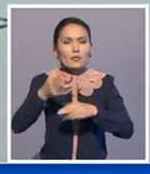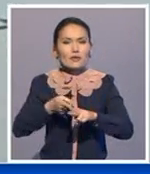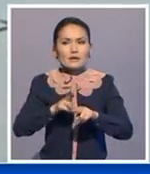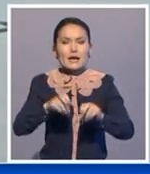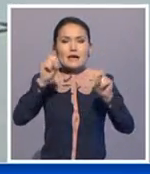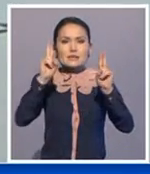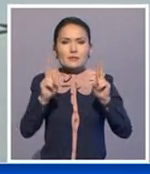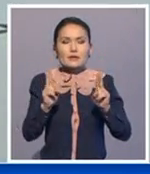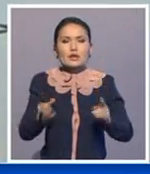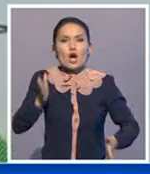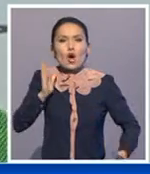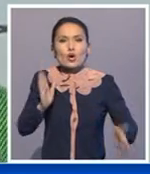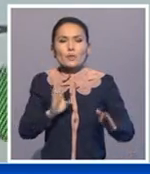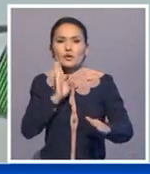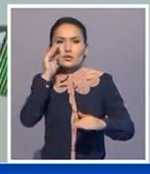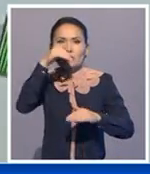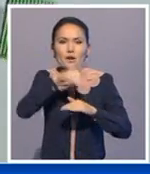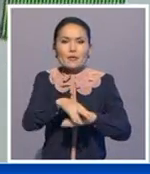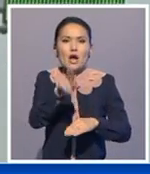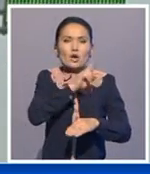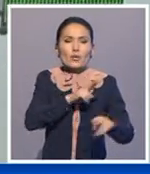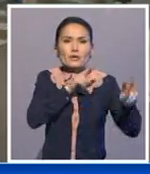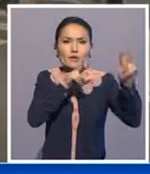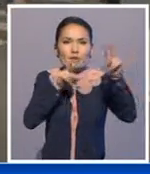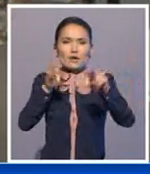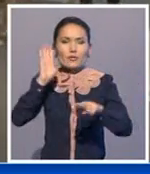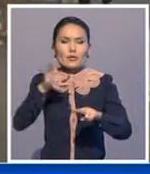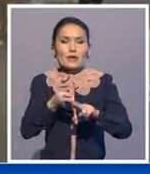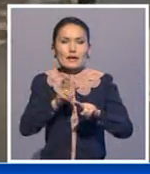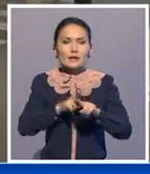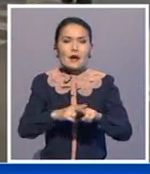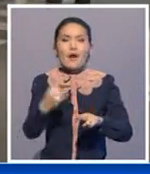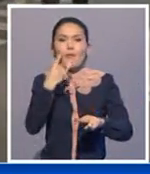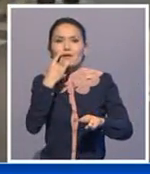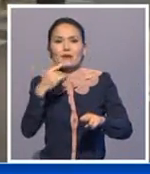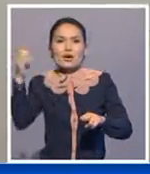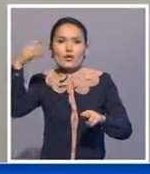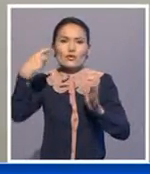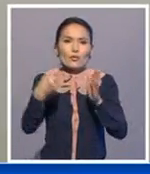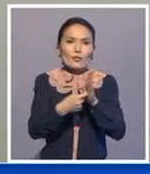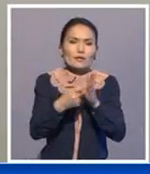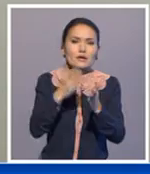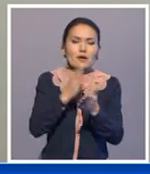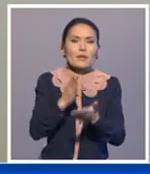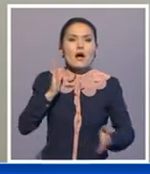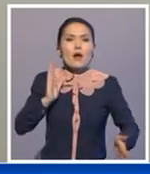жасалған. Ал олардың тәулік бойы жұмысын күн батареялары қамтамасыз етіп тұрады. Жергілікті билік өкілдері мұндай ерекше